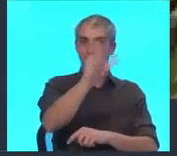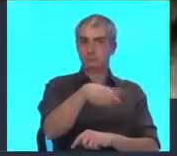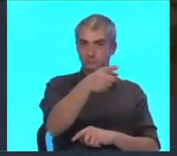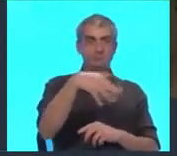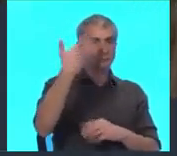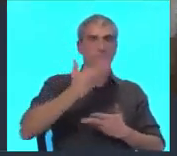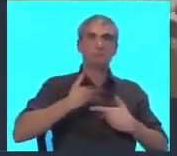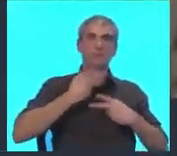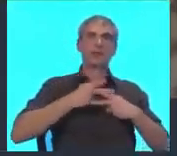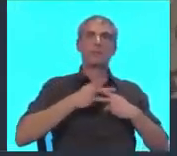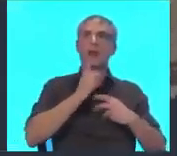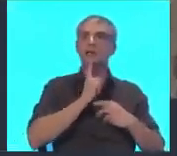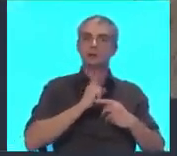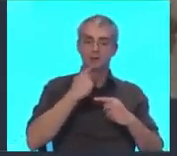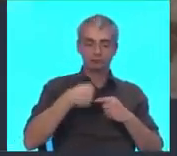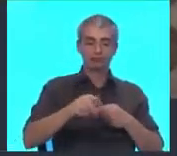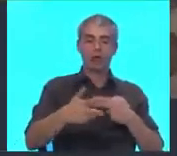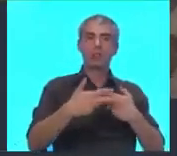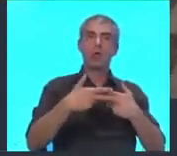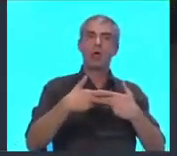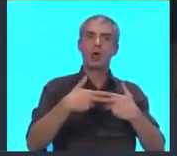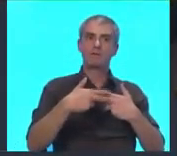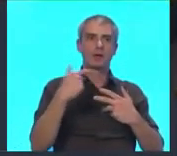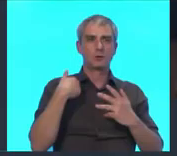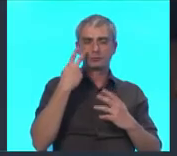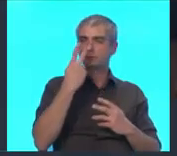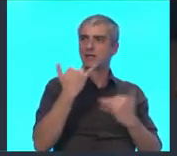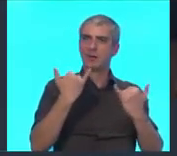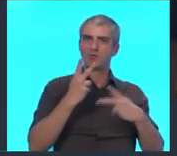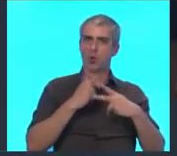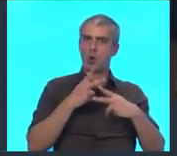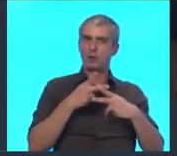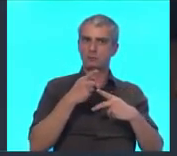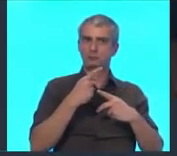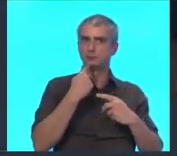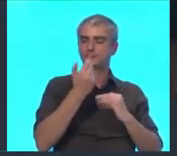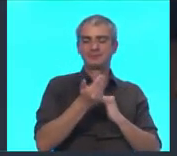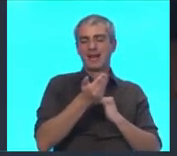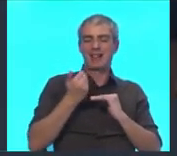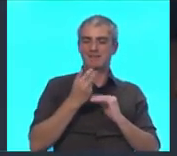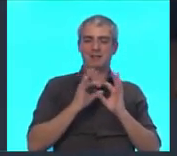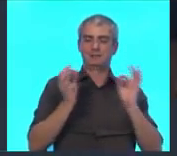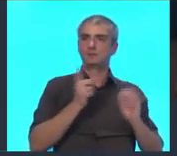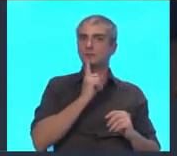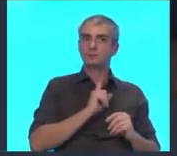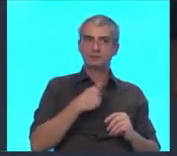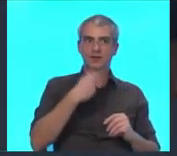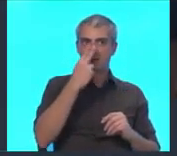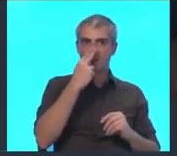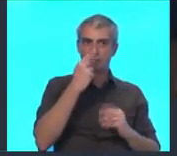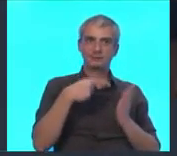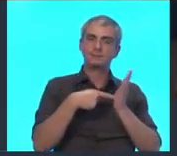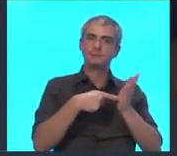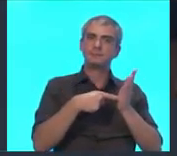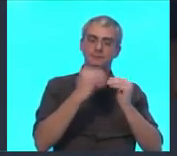לחלות בסוכרת בשנה הקרובה. אנחנו מסתכלים היום על חולים שמוגדרים טרום סוכרתיים ומנסים להצביע על